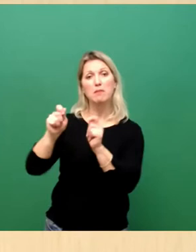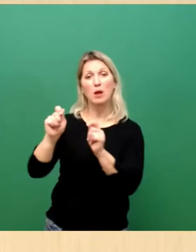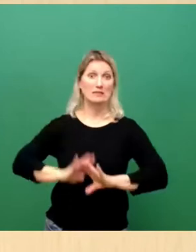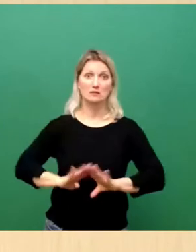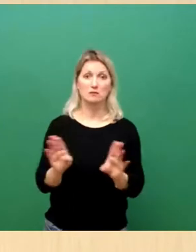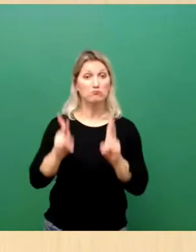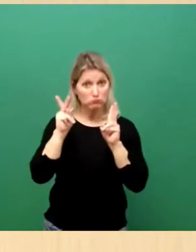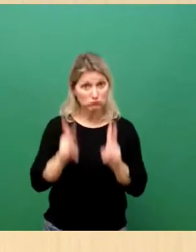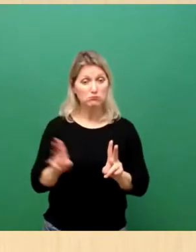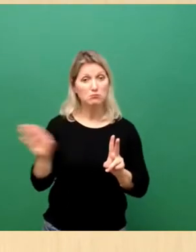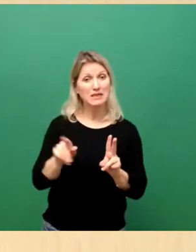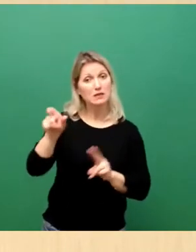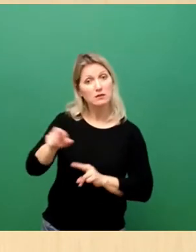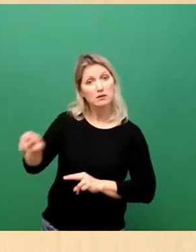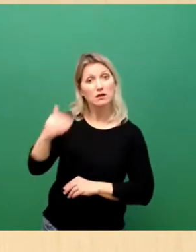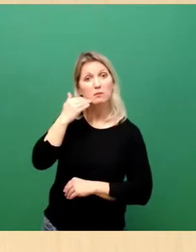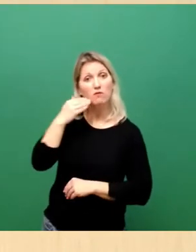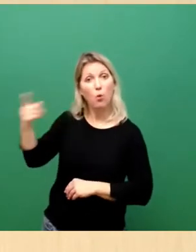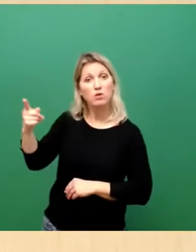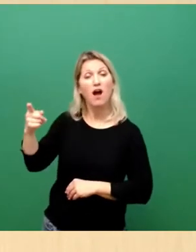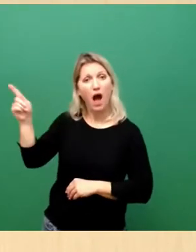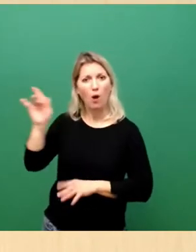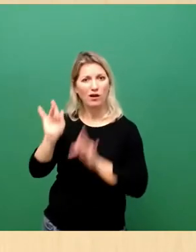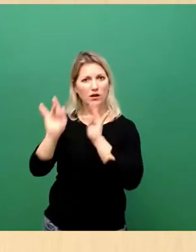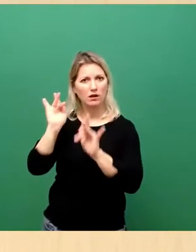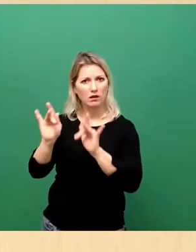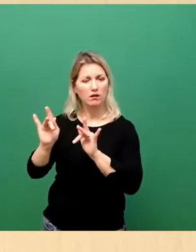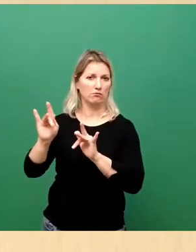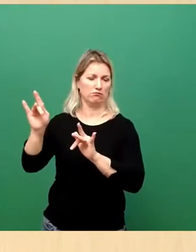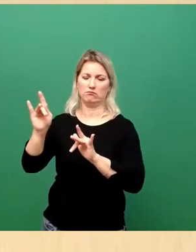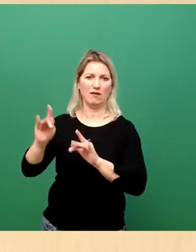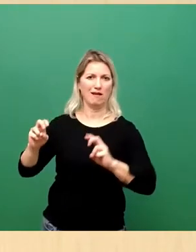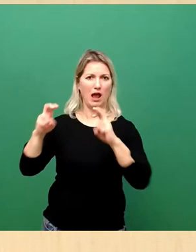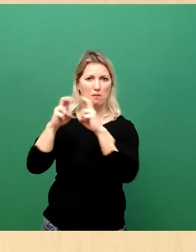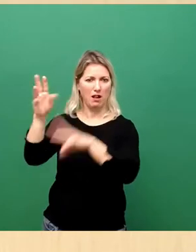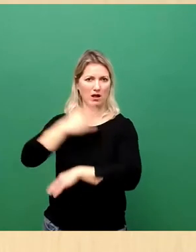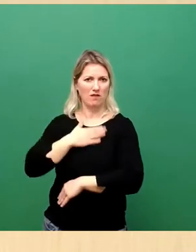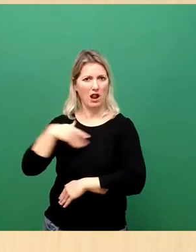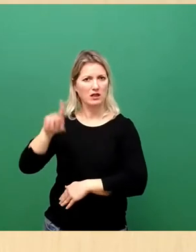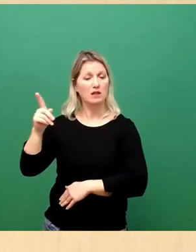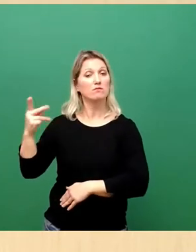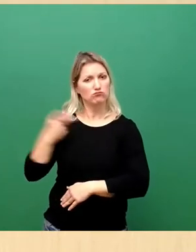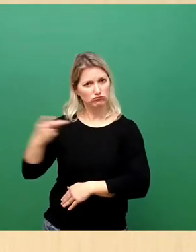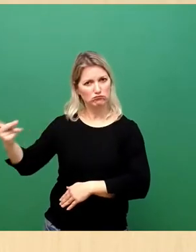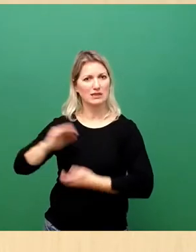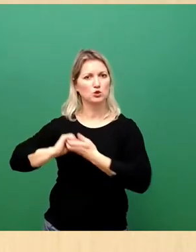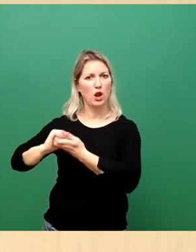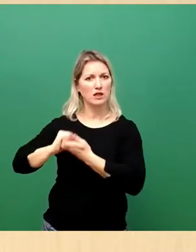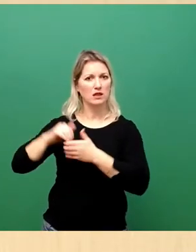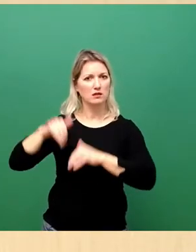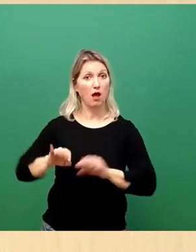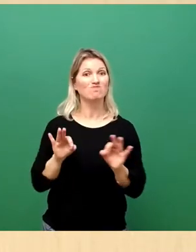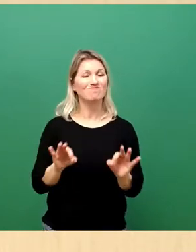Bürgern, die dort gegen das Regime sind, die dort gegen den Krieg sind, weiter Solidarität zeigen. Aber ich sehe uns auch ein bisschen in der Pflicht, dort